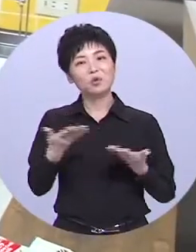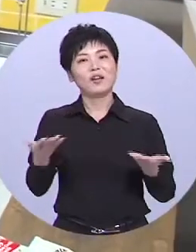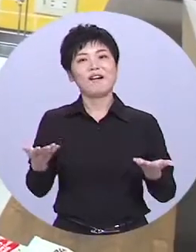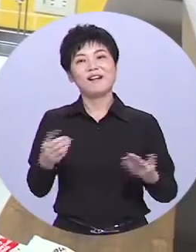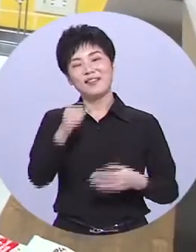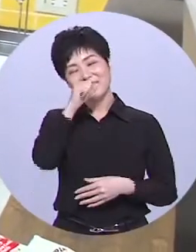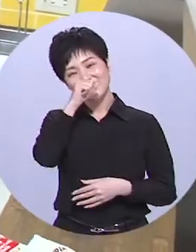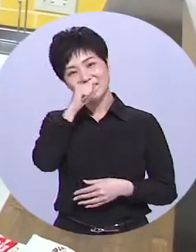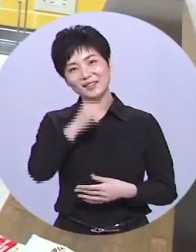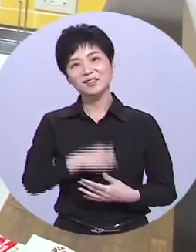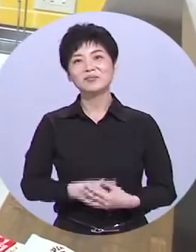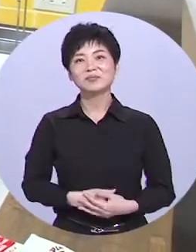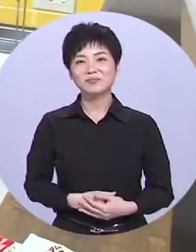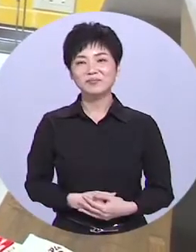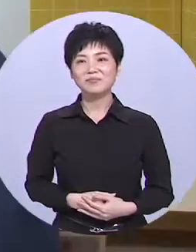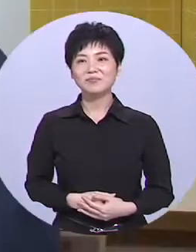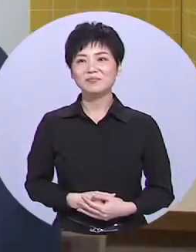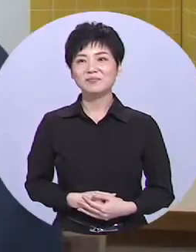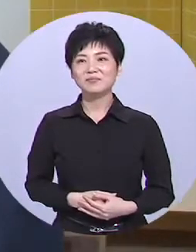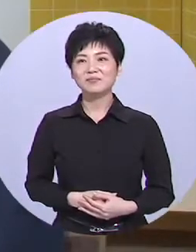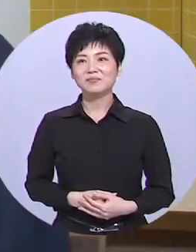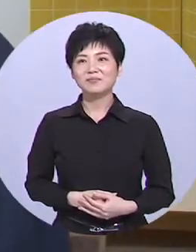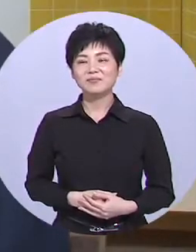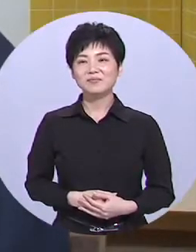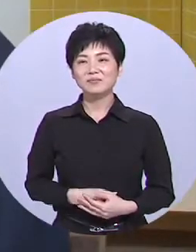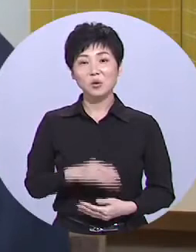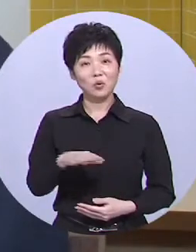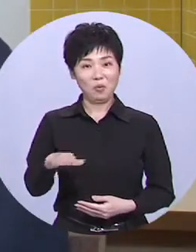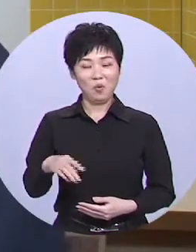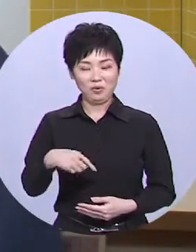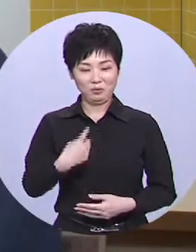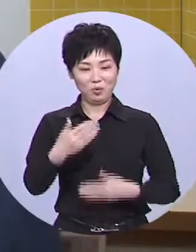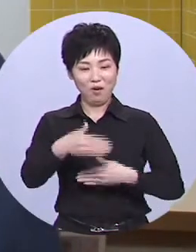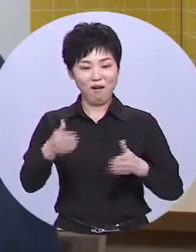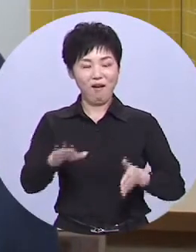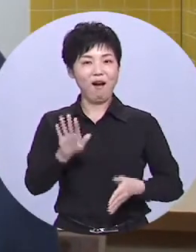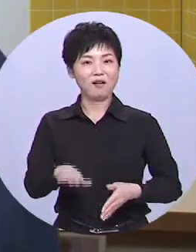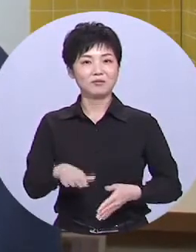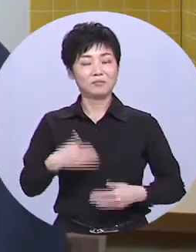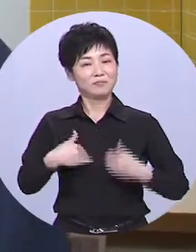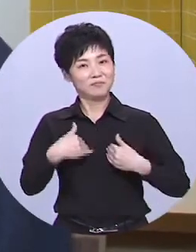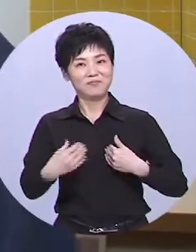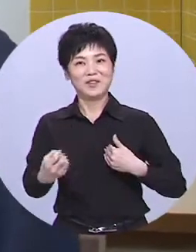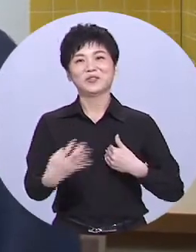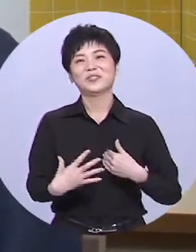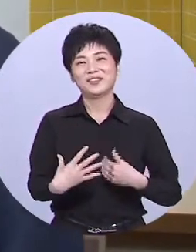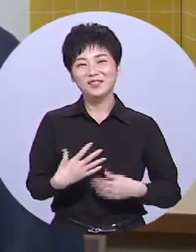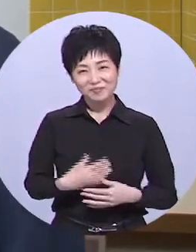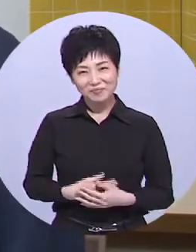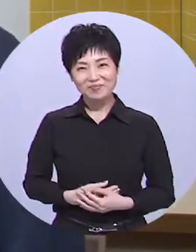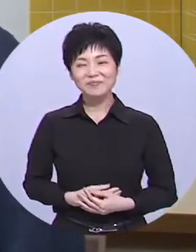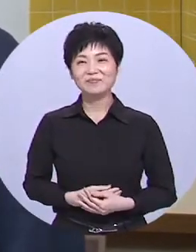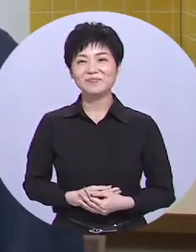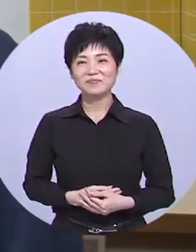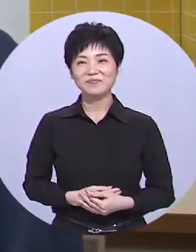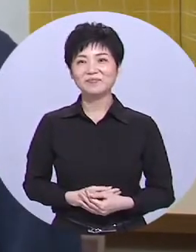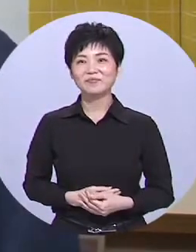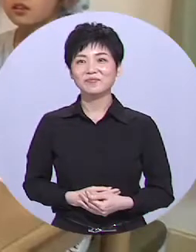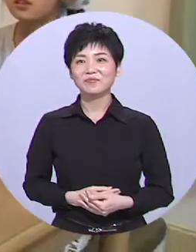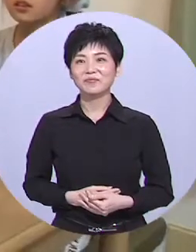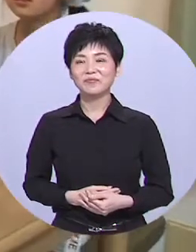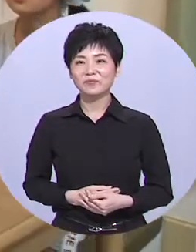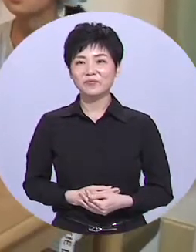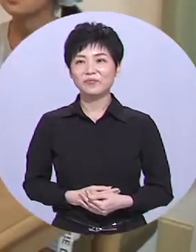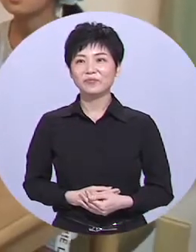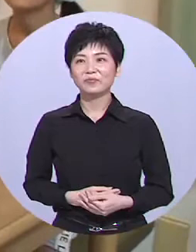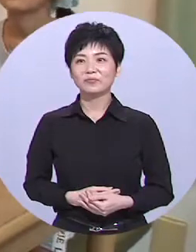います。 子どもたちにとっても自分の部屋が持てるということでとても喜んでいますし、